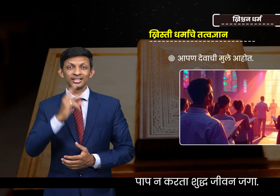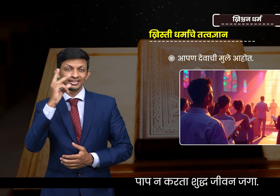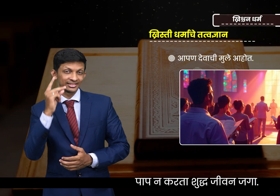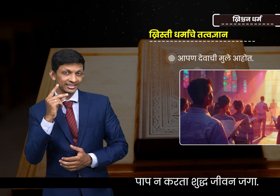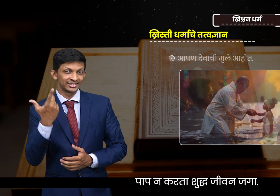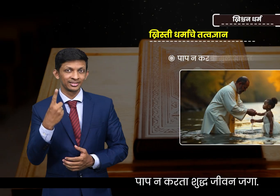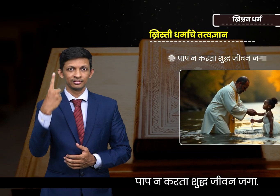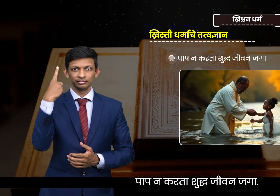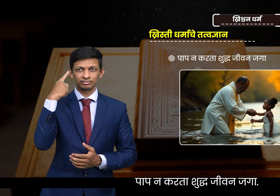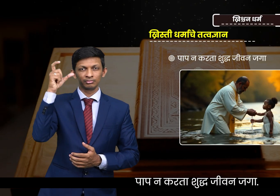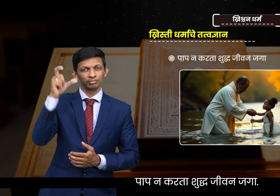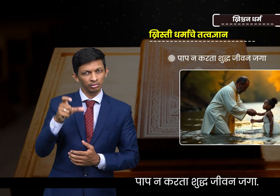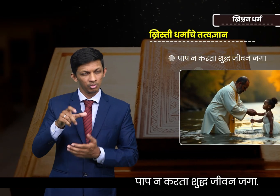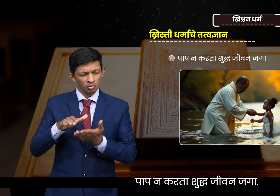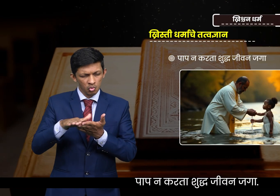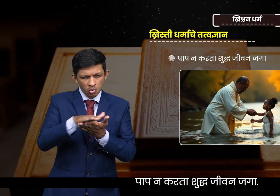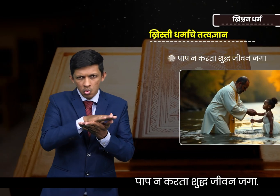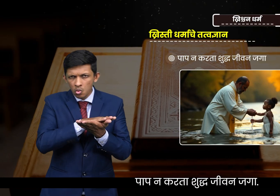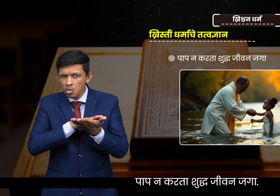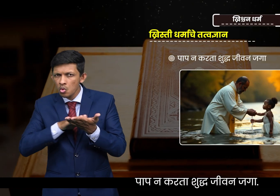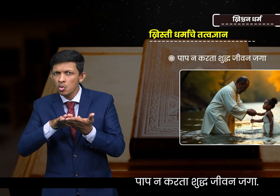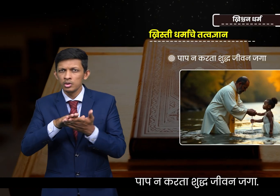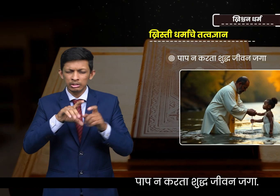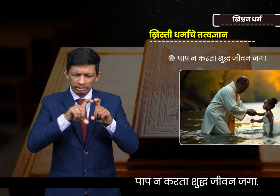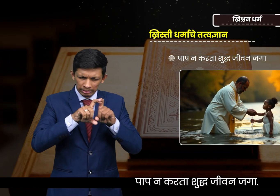पाप न करता शुद्ध जीवन जगा.